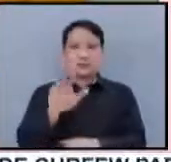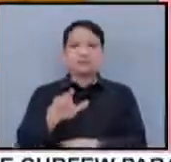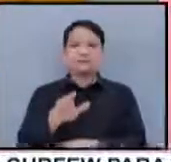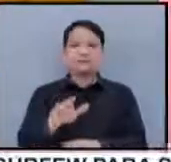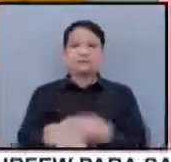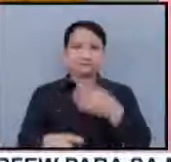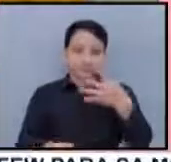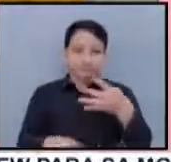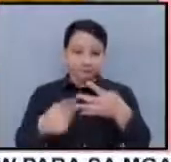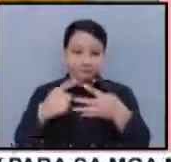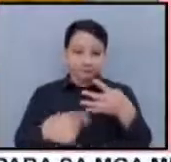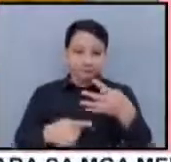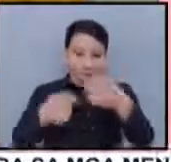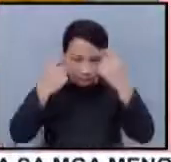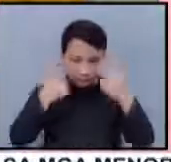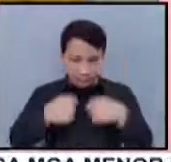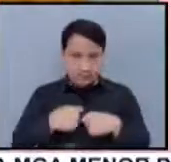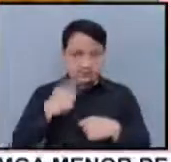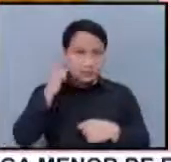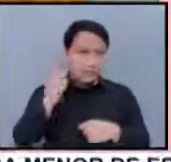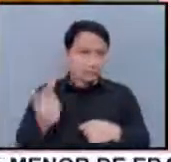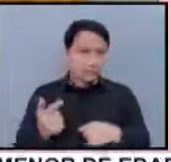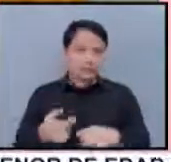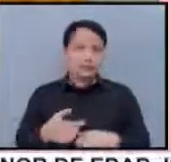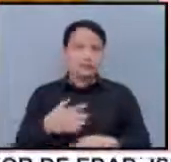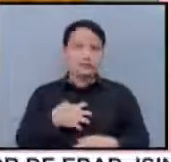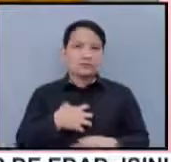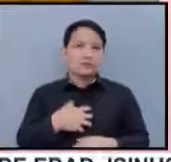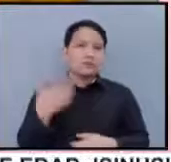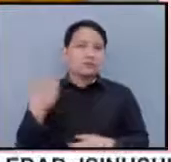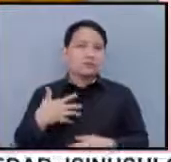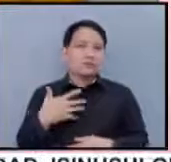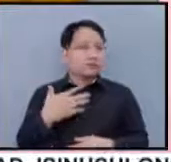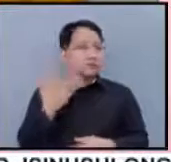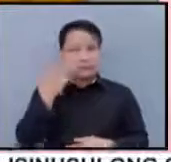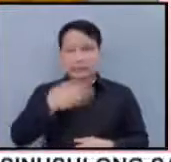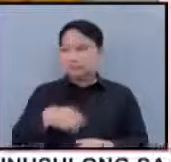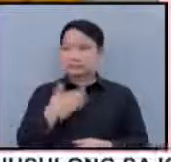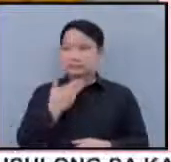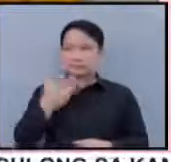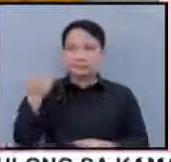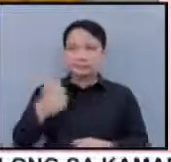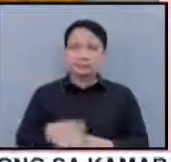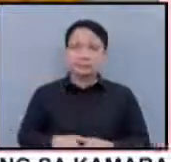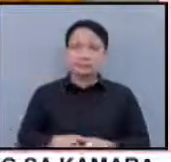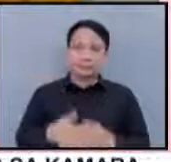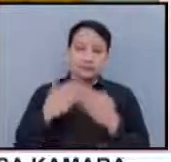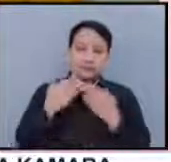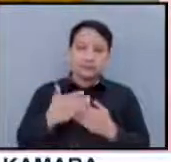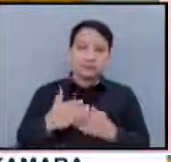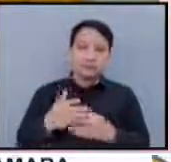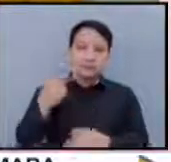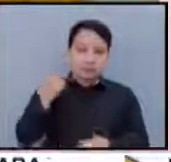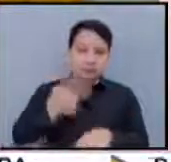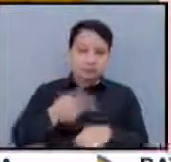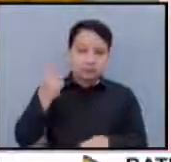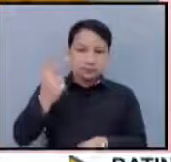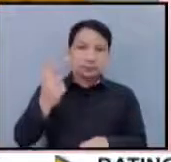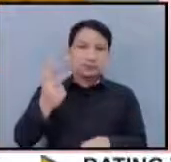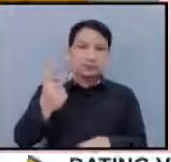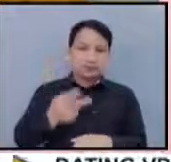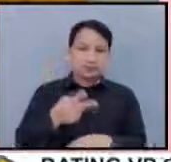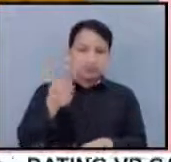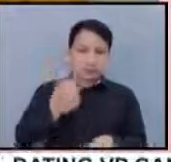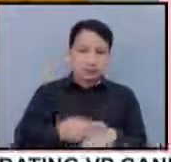na ginto. Talagang napaka-sweet ng victory kasi twice a day yung training namin for the past 2 months